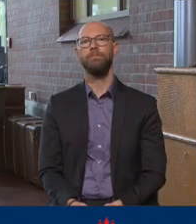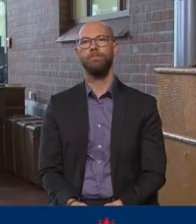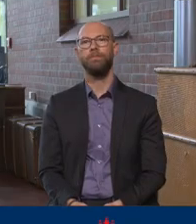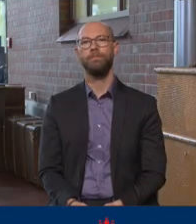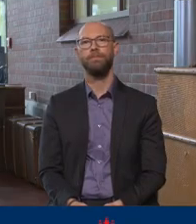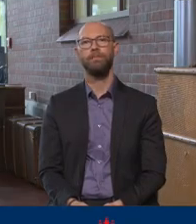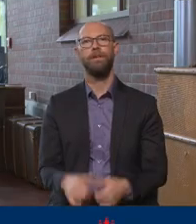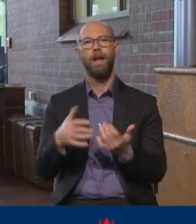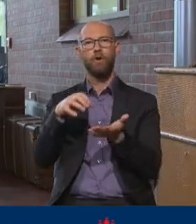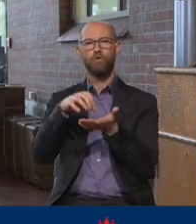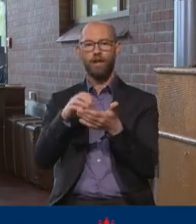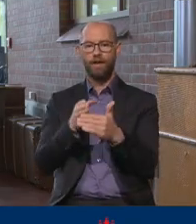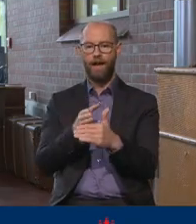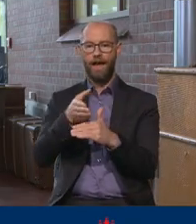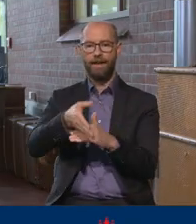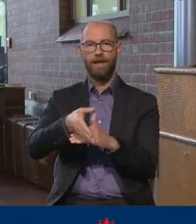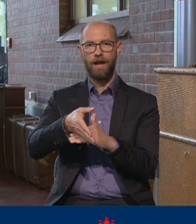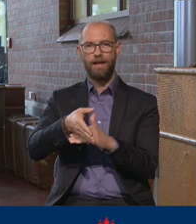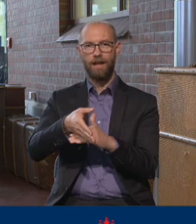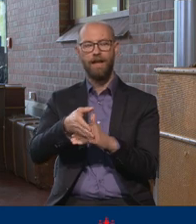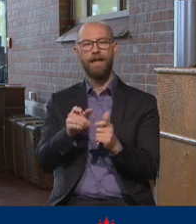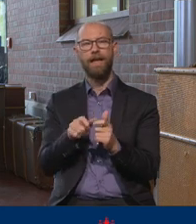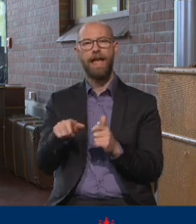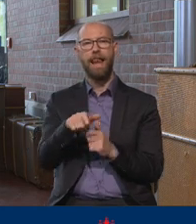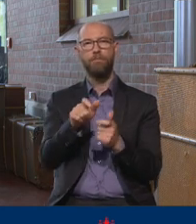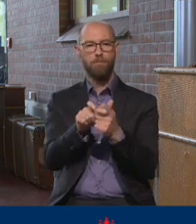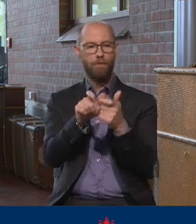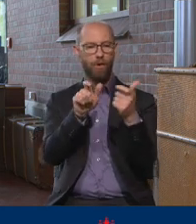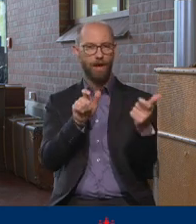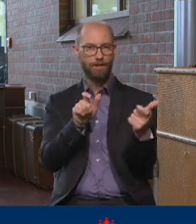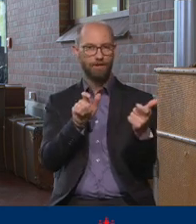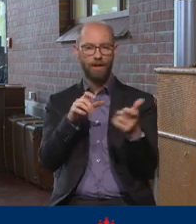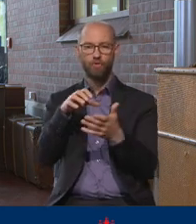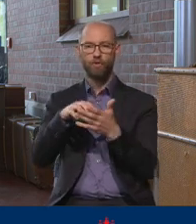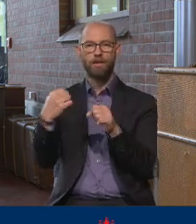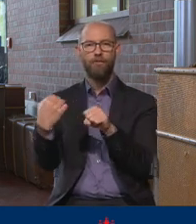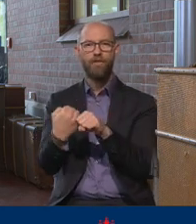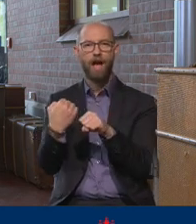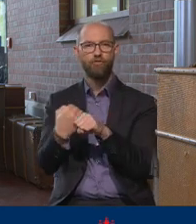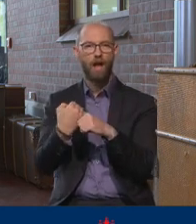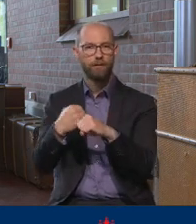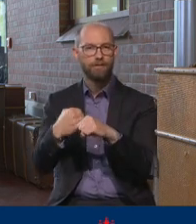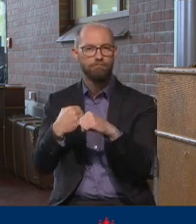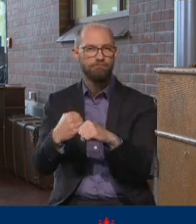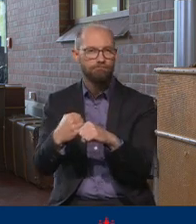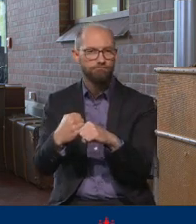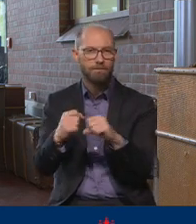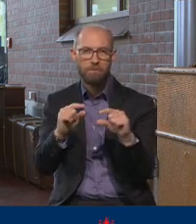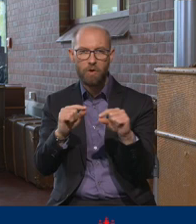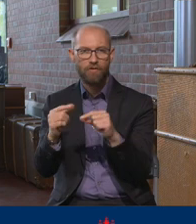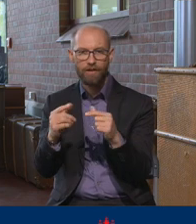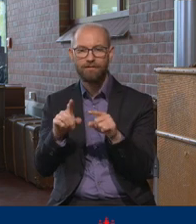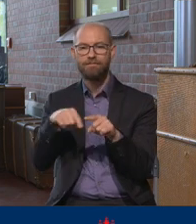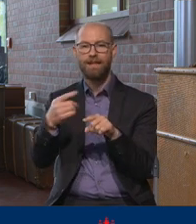stadteingang elbbrücken stadtwerkstatt es geht darum dass der weitere schritt